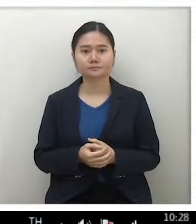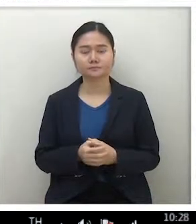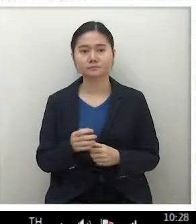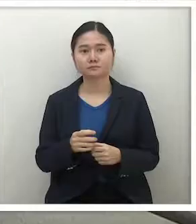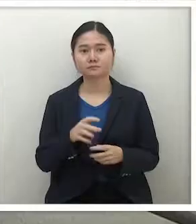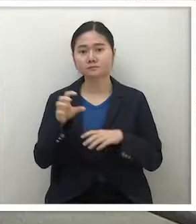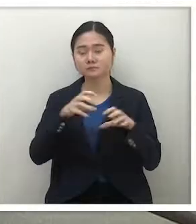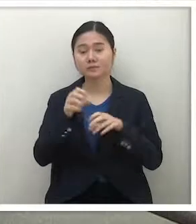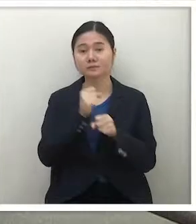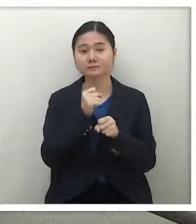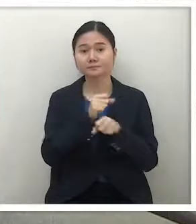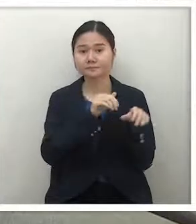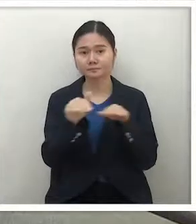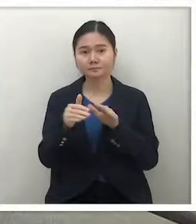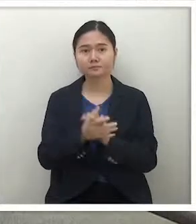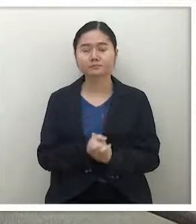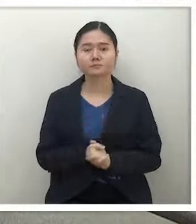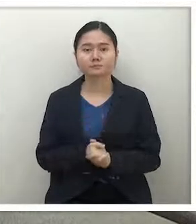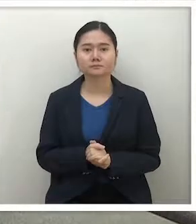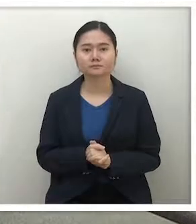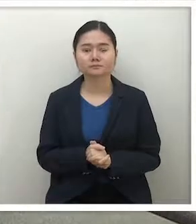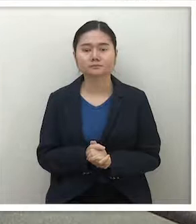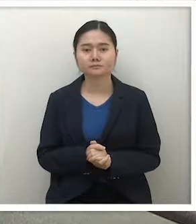ให้อยู่ท่าพร้อมนะครับ